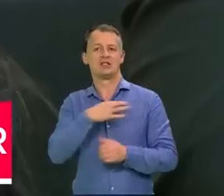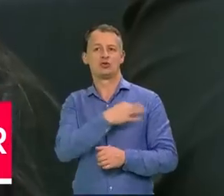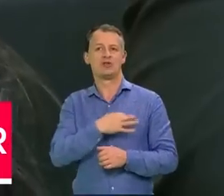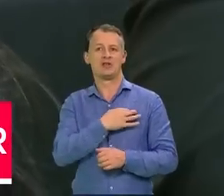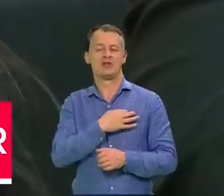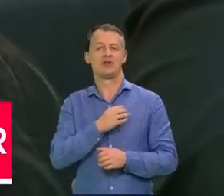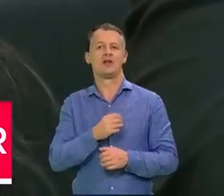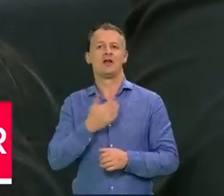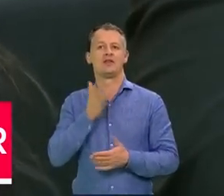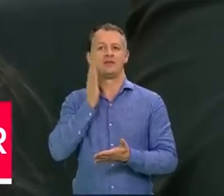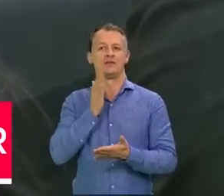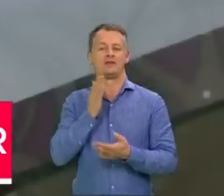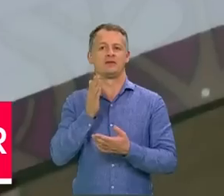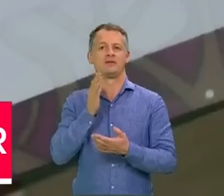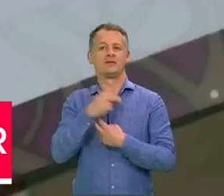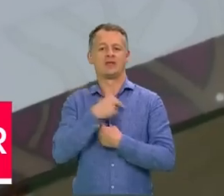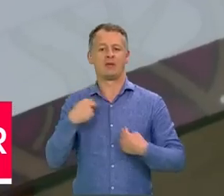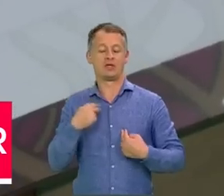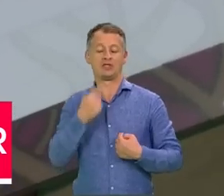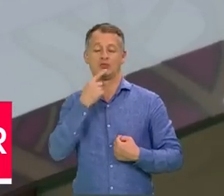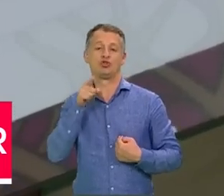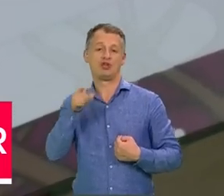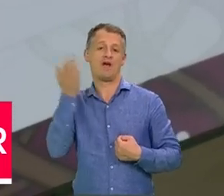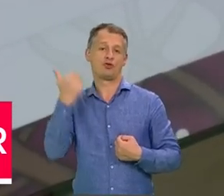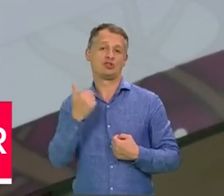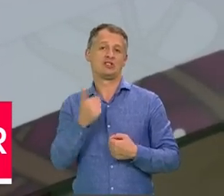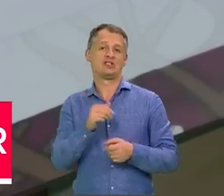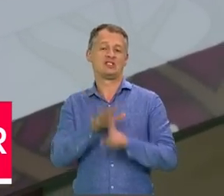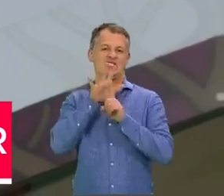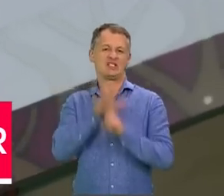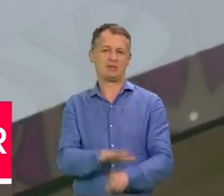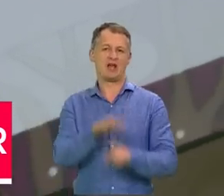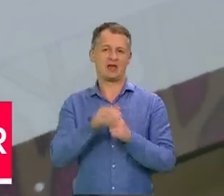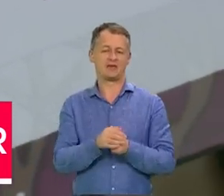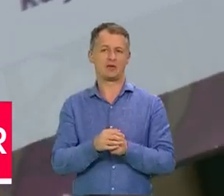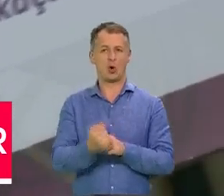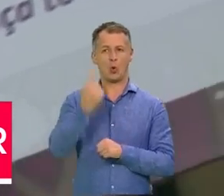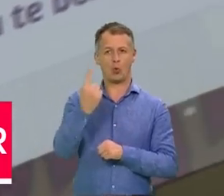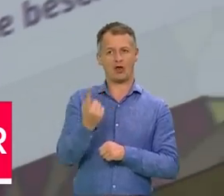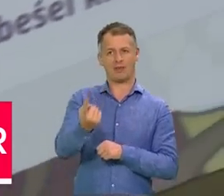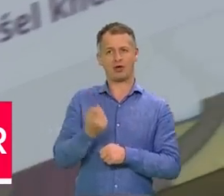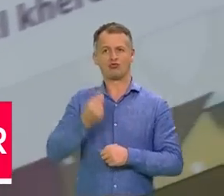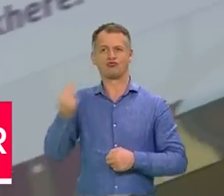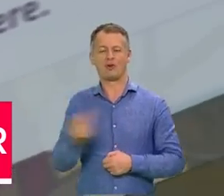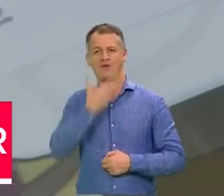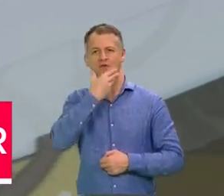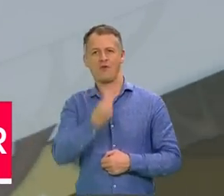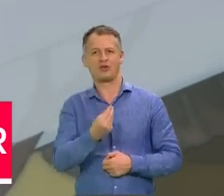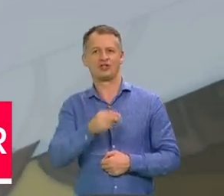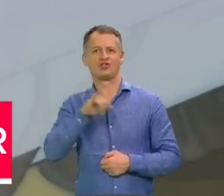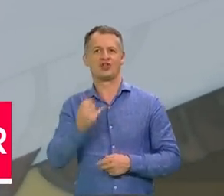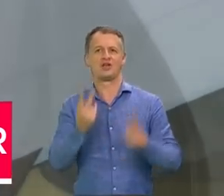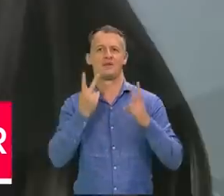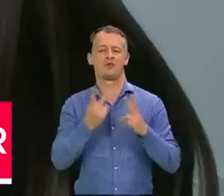Drept și spune că a fost și ea discriminată. Este una dintre cele mai frumoase și